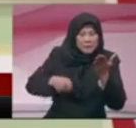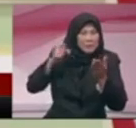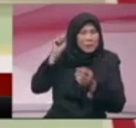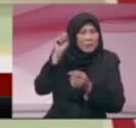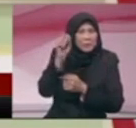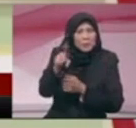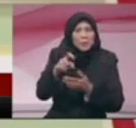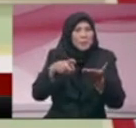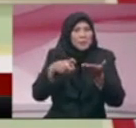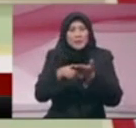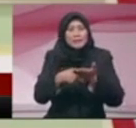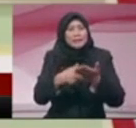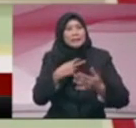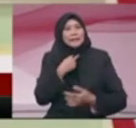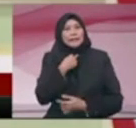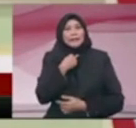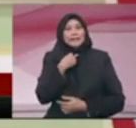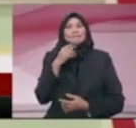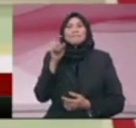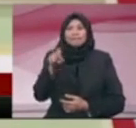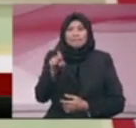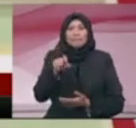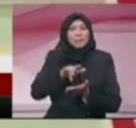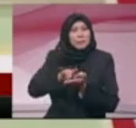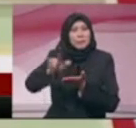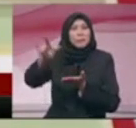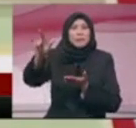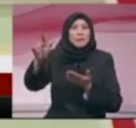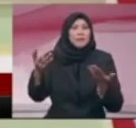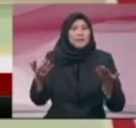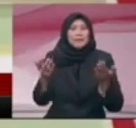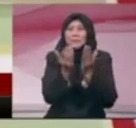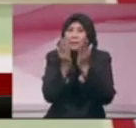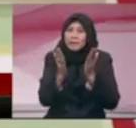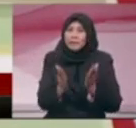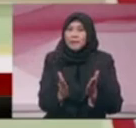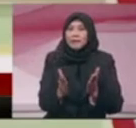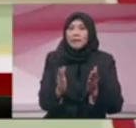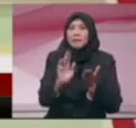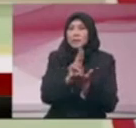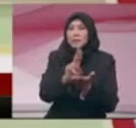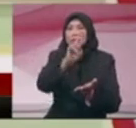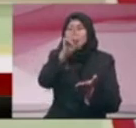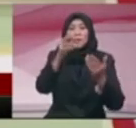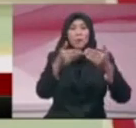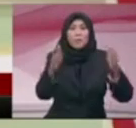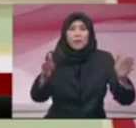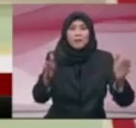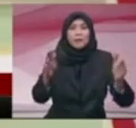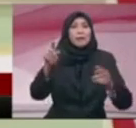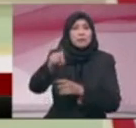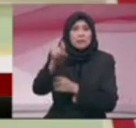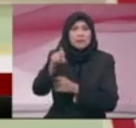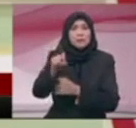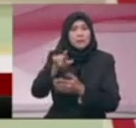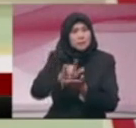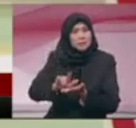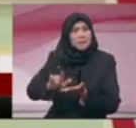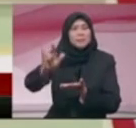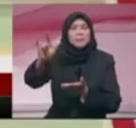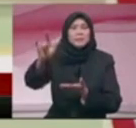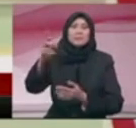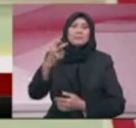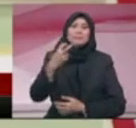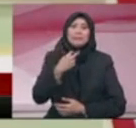pulang. Begitu juga pelajar-pelajar IPT kita. Apabila universiti dibuka, tentu saja mereka